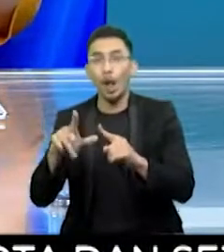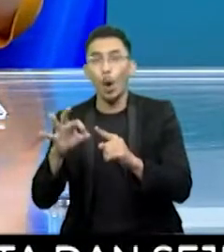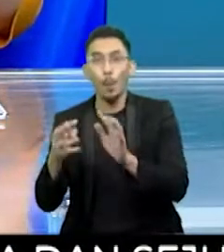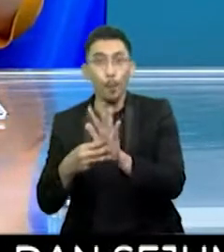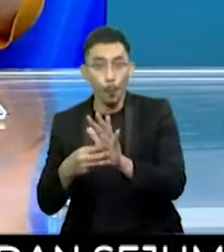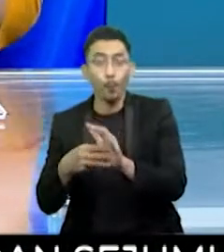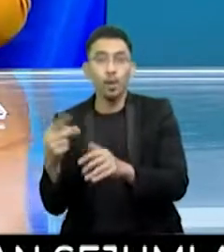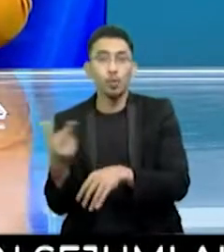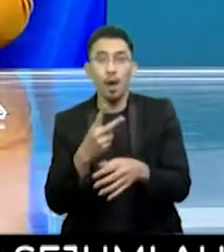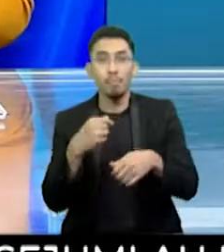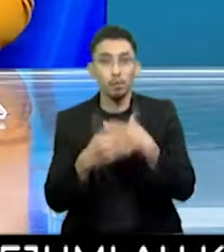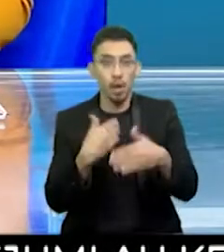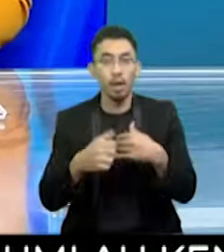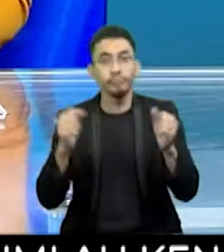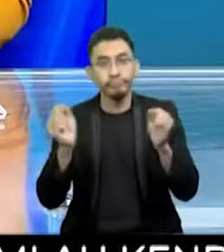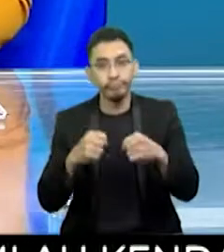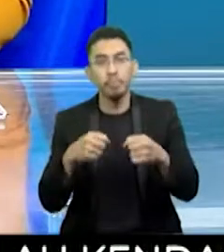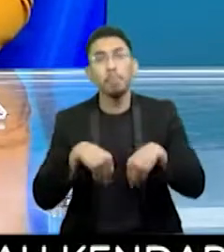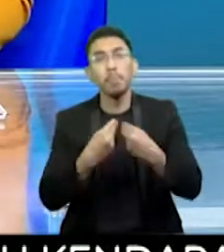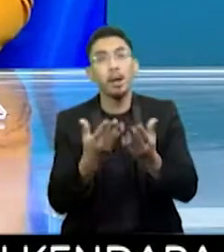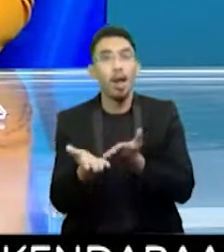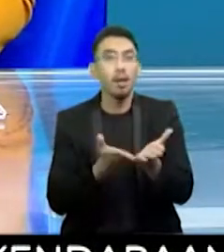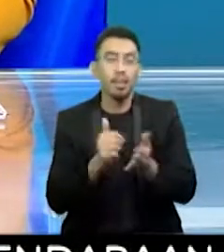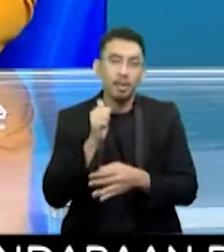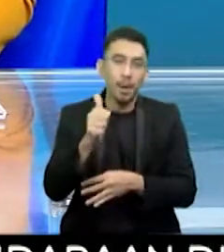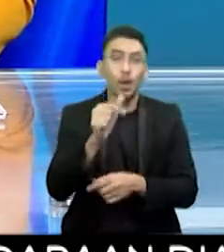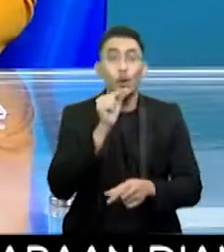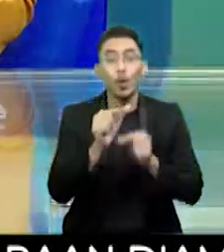sepakat memberikan layanan terbaik bagi para pelanggan setianya.